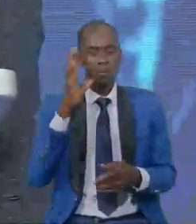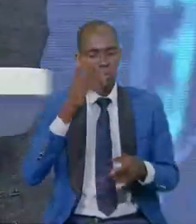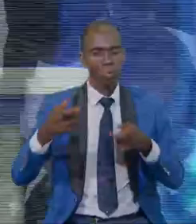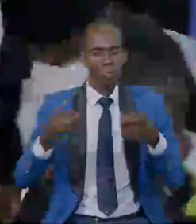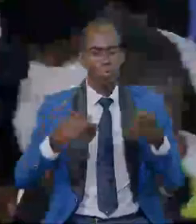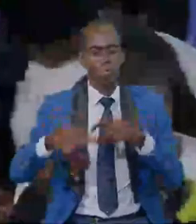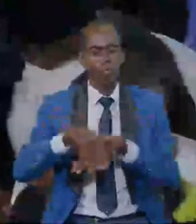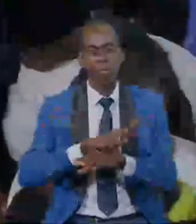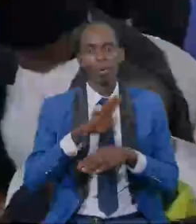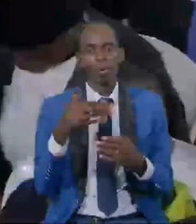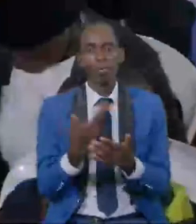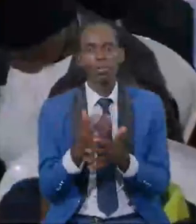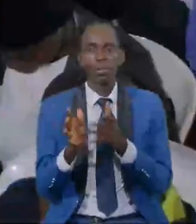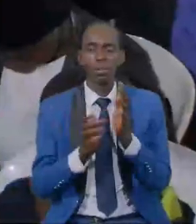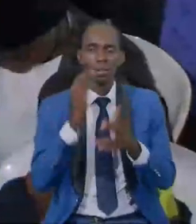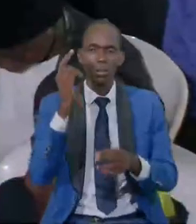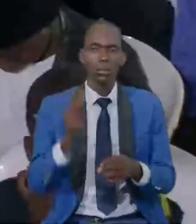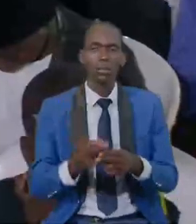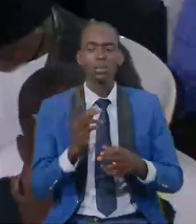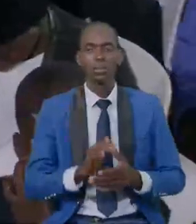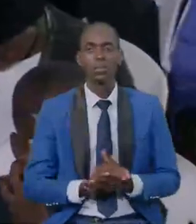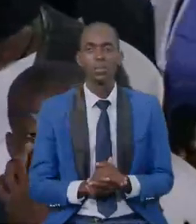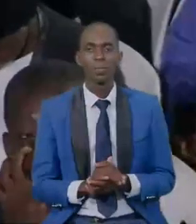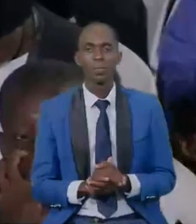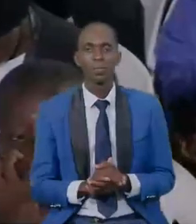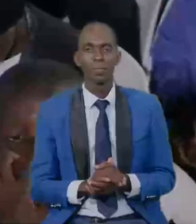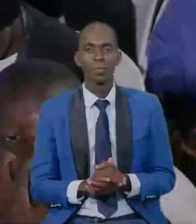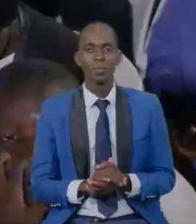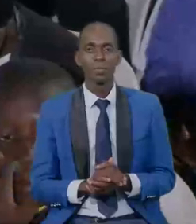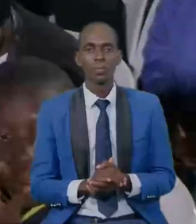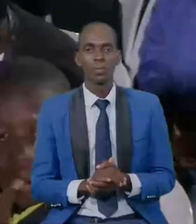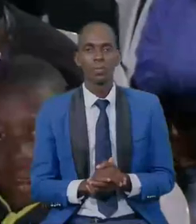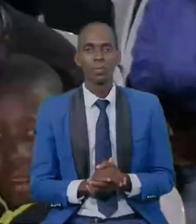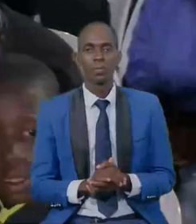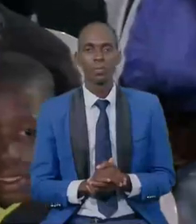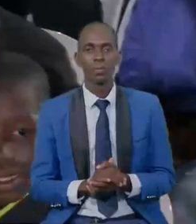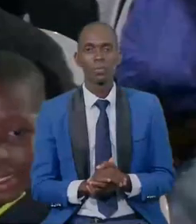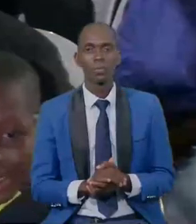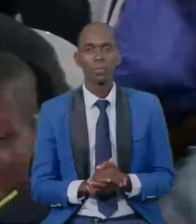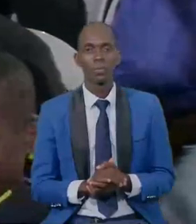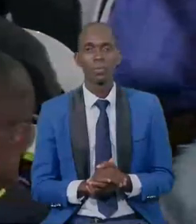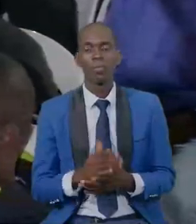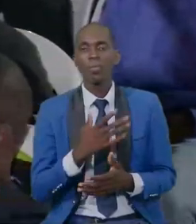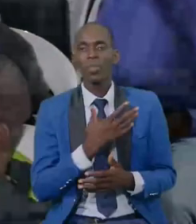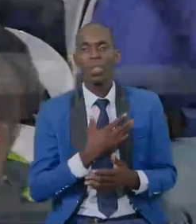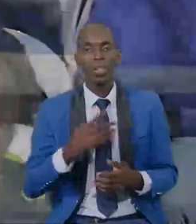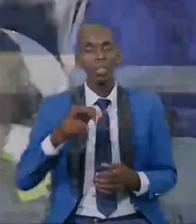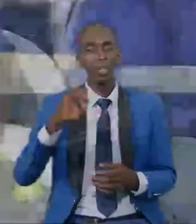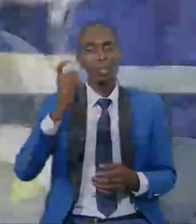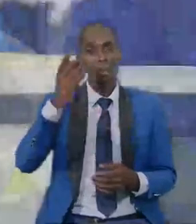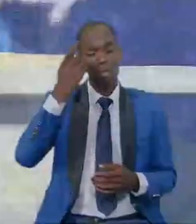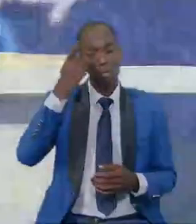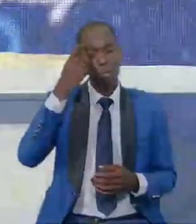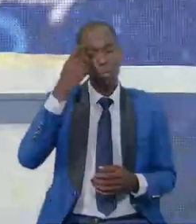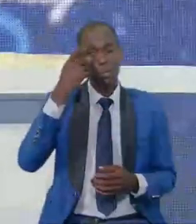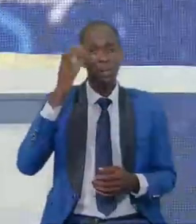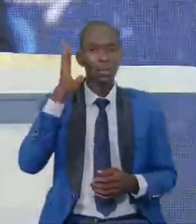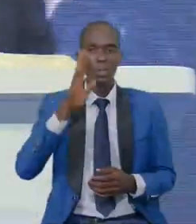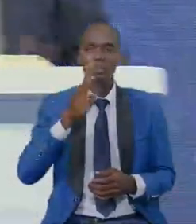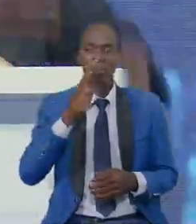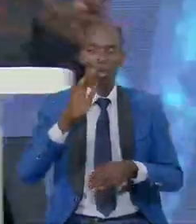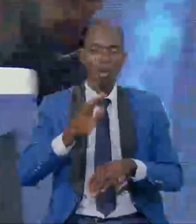Les choses qui vous ont dominé, il les renverse, alors il vous fait dominer sur ces choses au nom de Jésus-Christ.